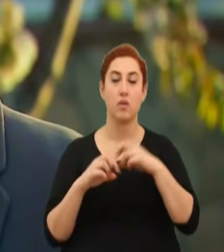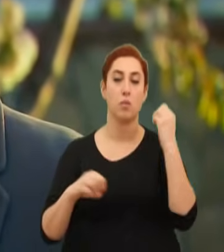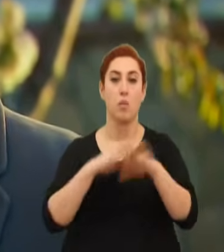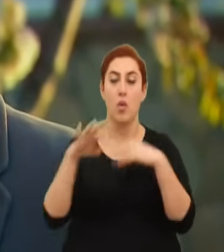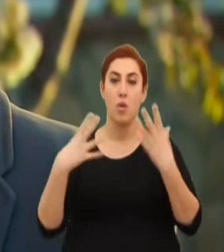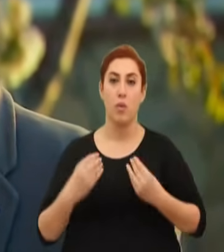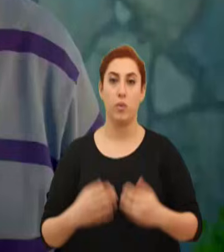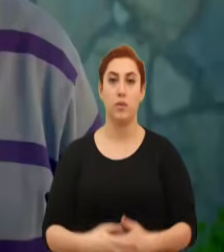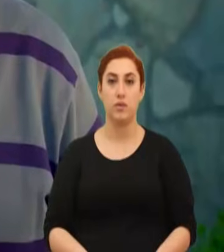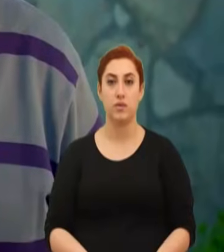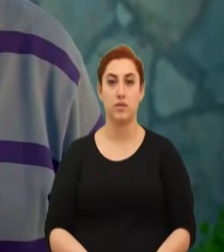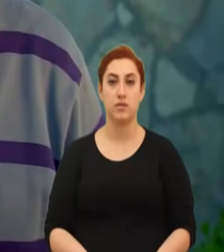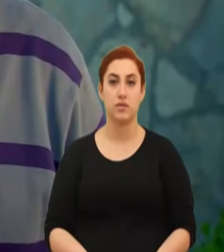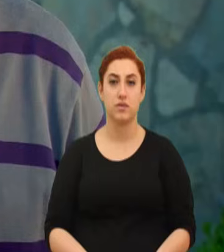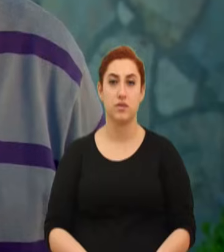ortalığı karıştırır bu.